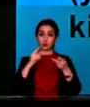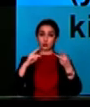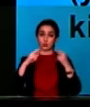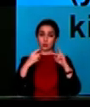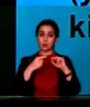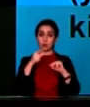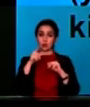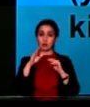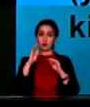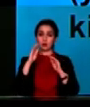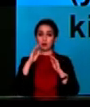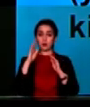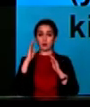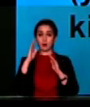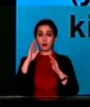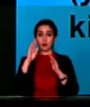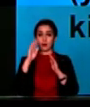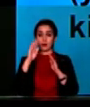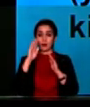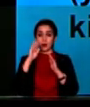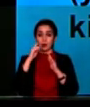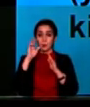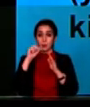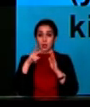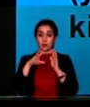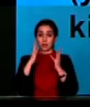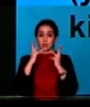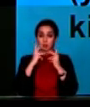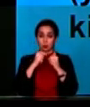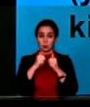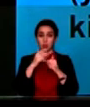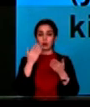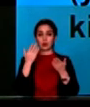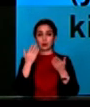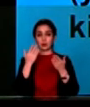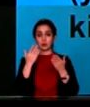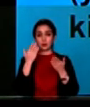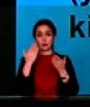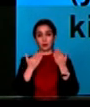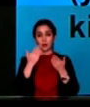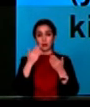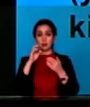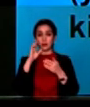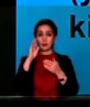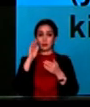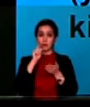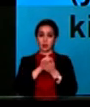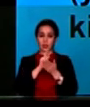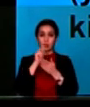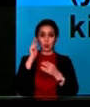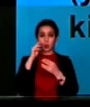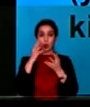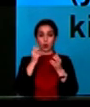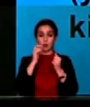o'zgartiringki, fanlardan olgan ballarni hisoblab, demak, o'zingizni biror bir fandan olgan baholaringizni